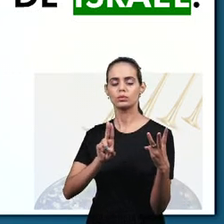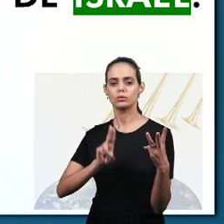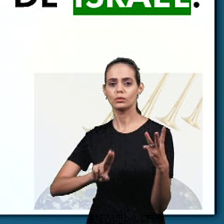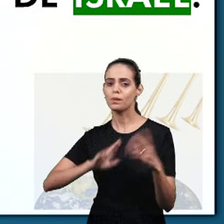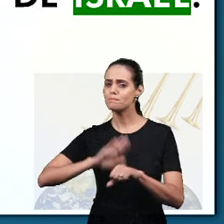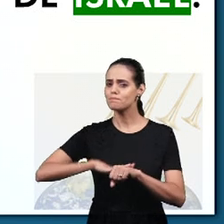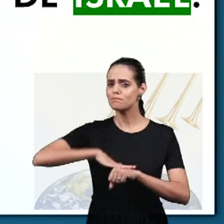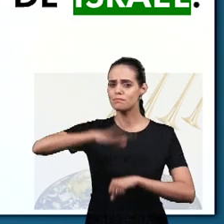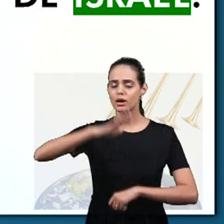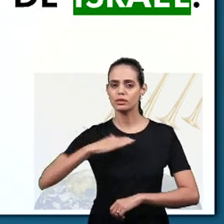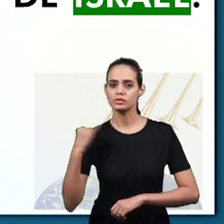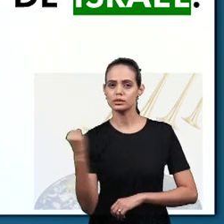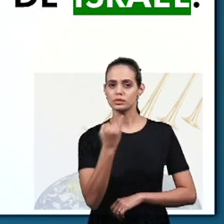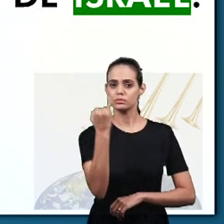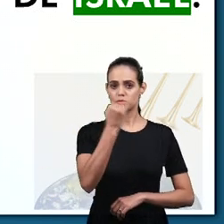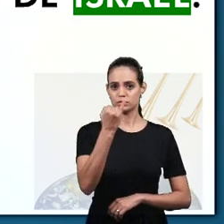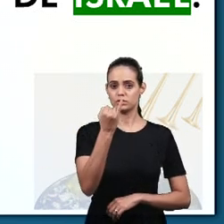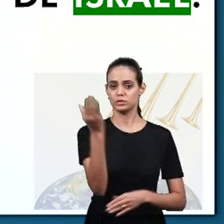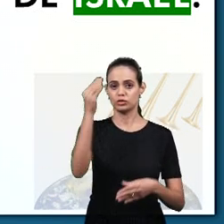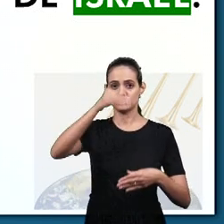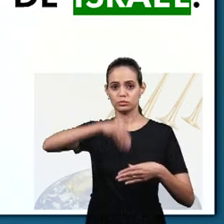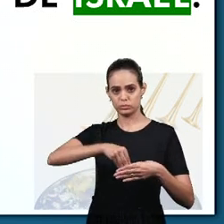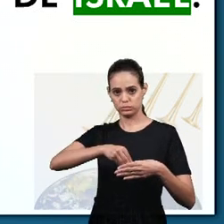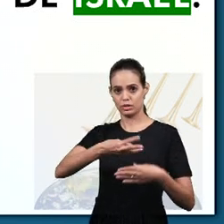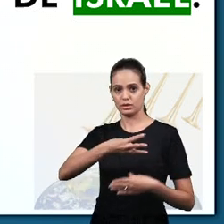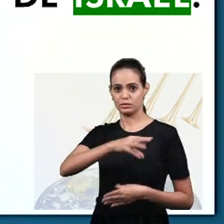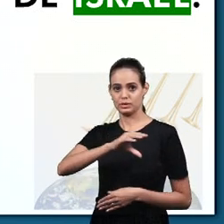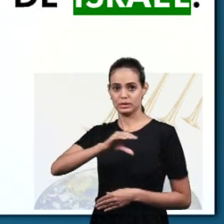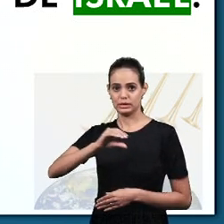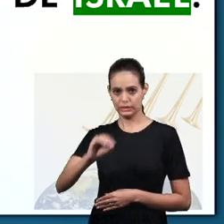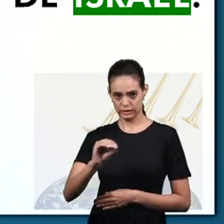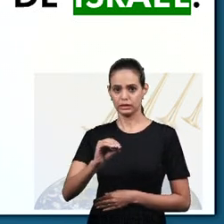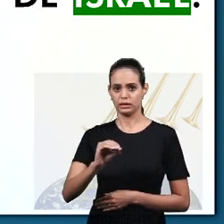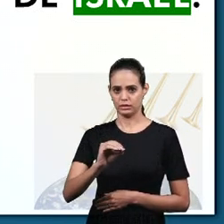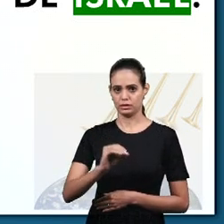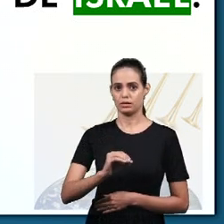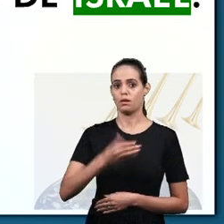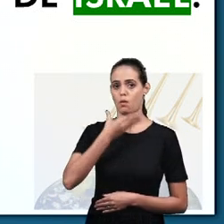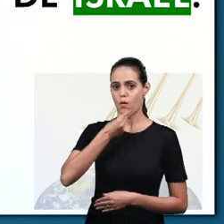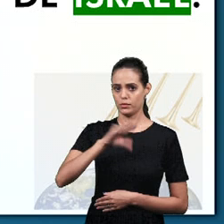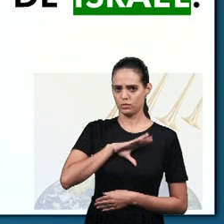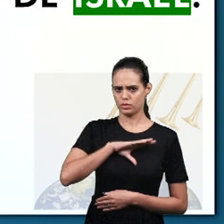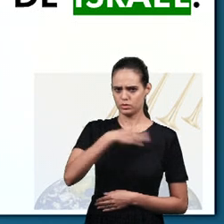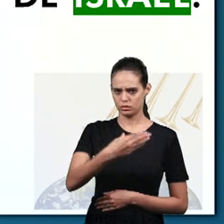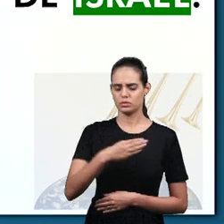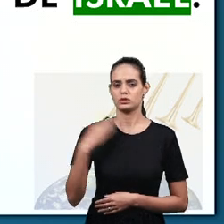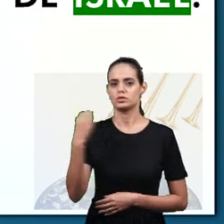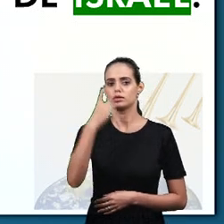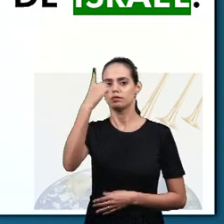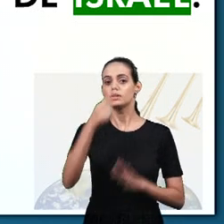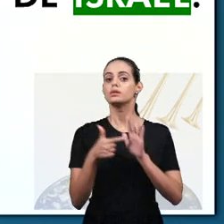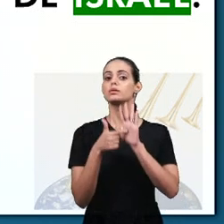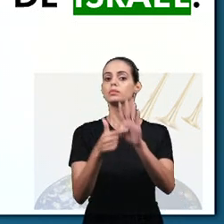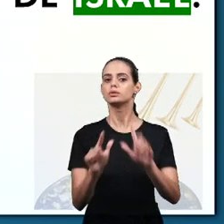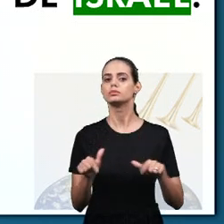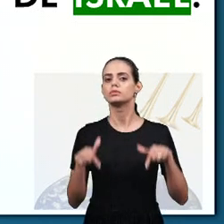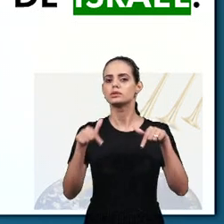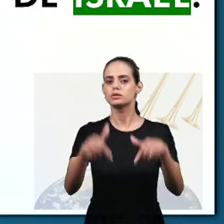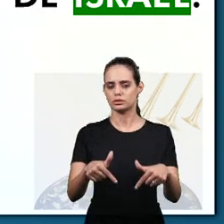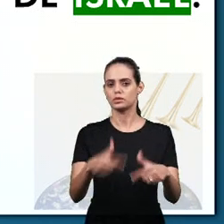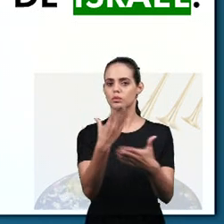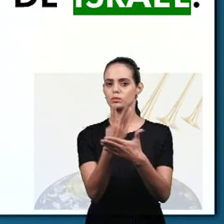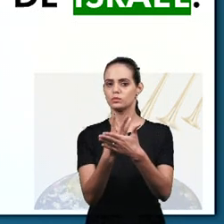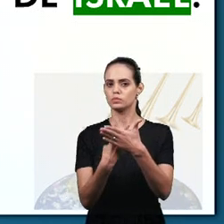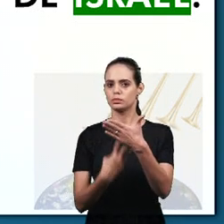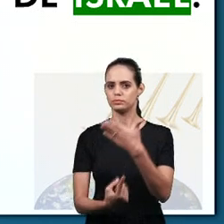parmi les 30 vaillants de David et qui correspondaient à l'opération de la Trinité qui fortifiait le roi et le